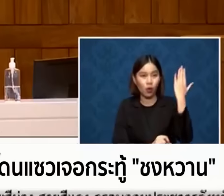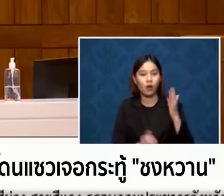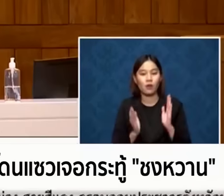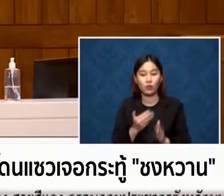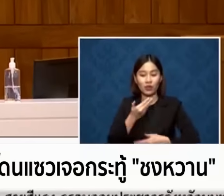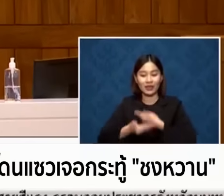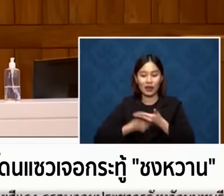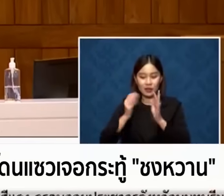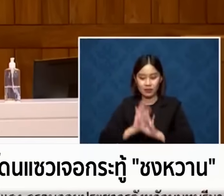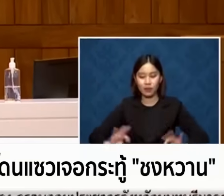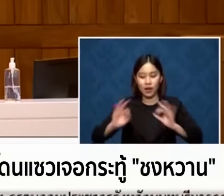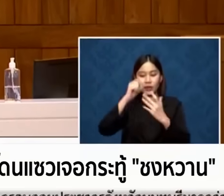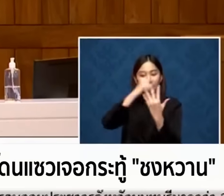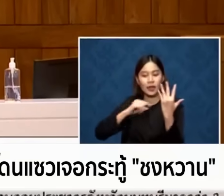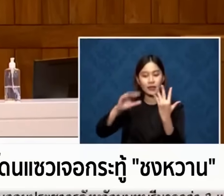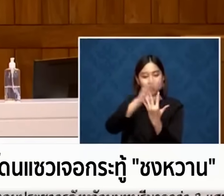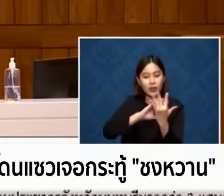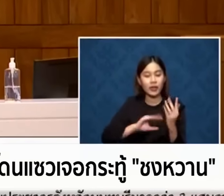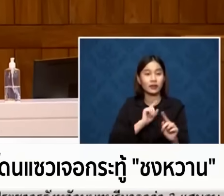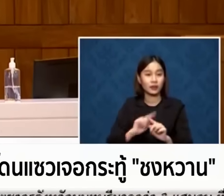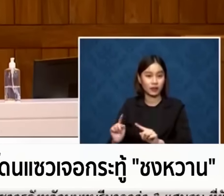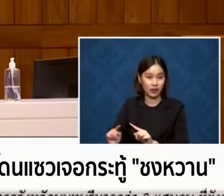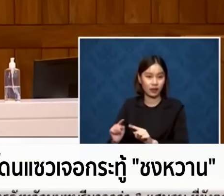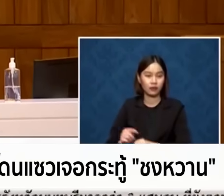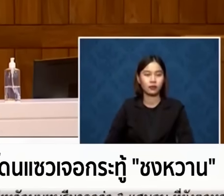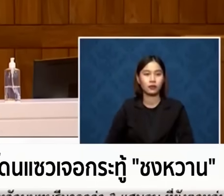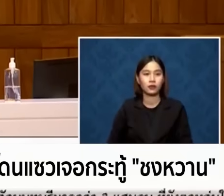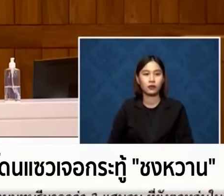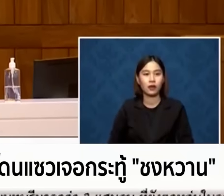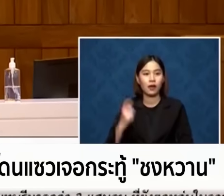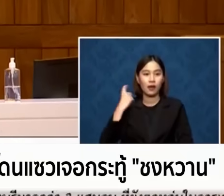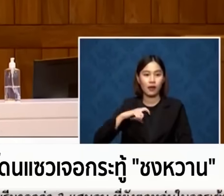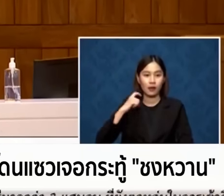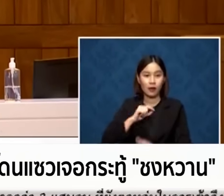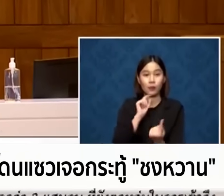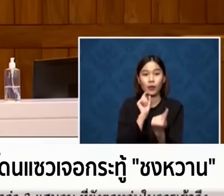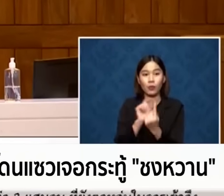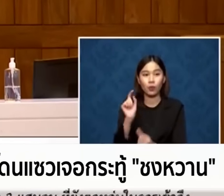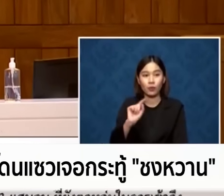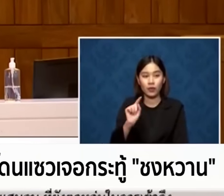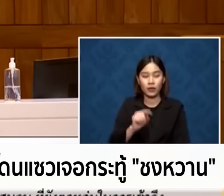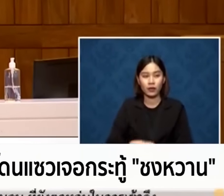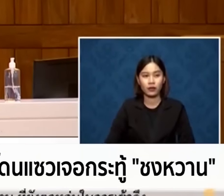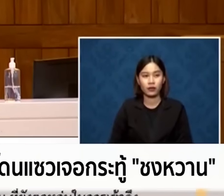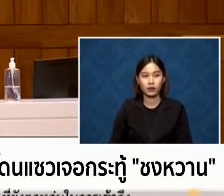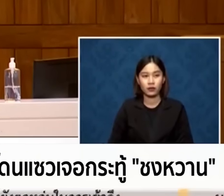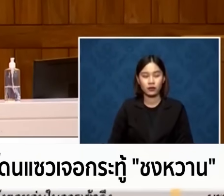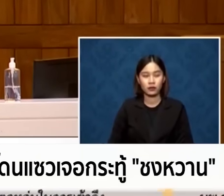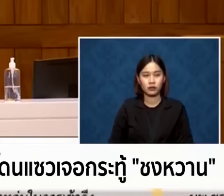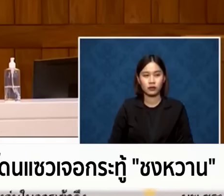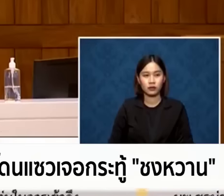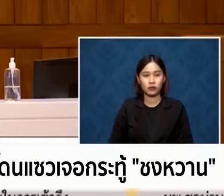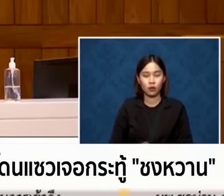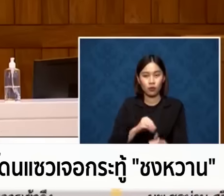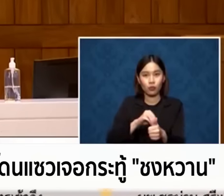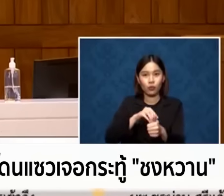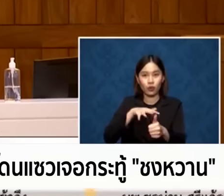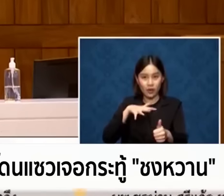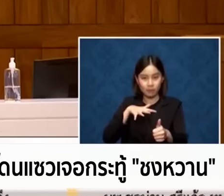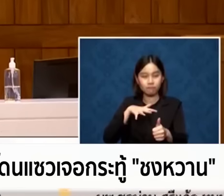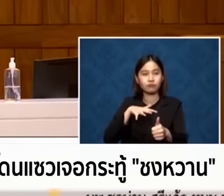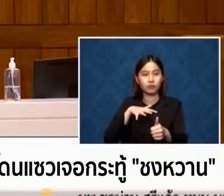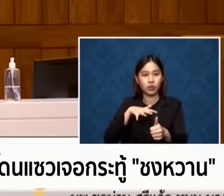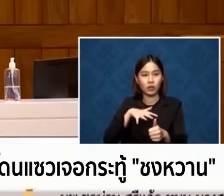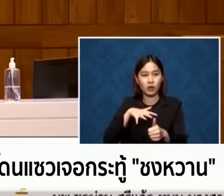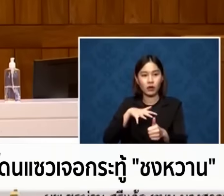เอานี่จริงๆแล้วคุณอัครเดชบอกว่าไม่ถามนะว่าใส่ถุงเท้าสีอะไรแต่ท่านนายกมีคำตอบให้บอกว่าใส่เนกไทยสีส้มเมื่อ